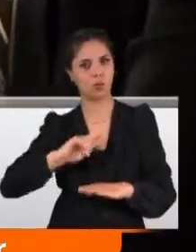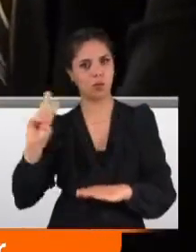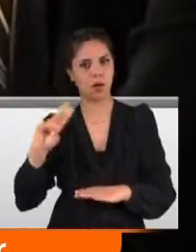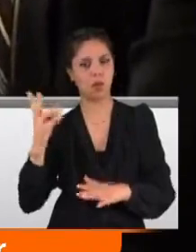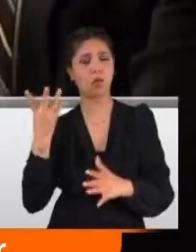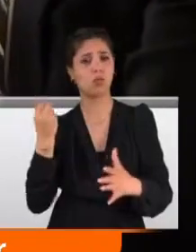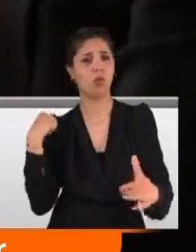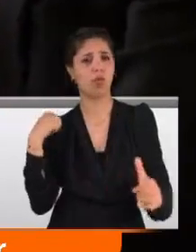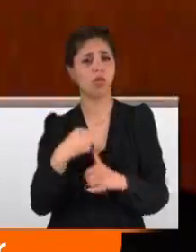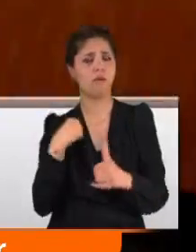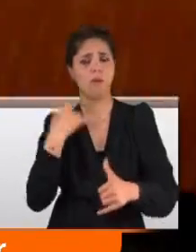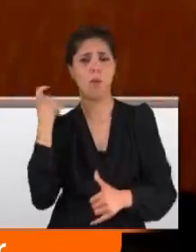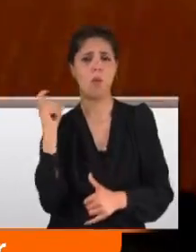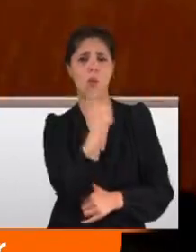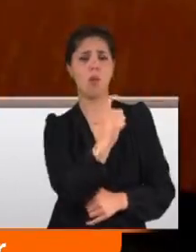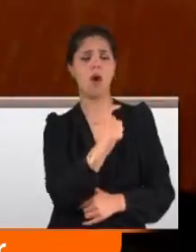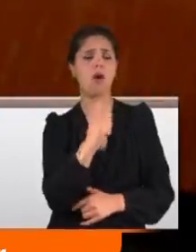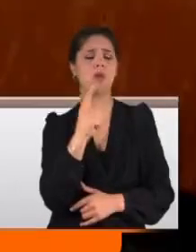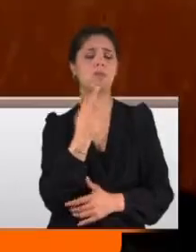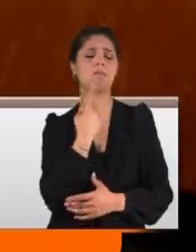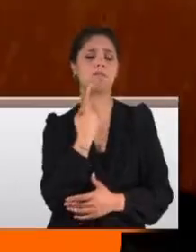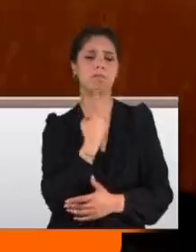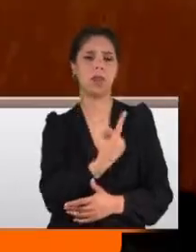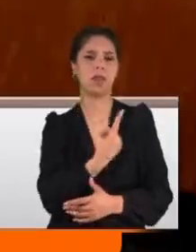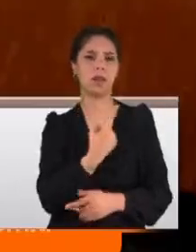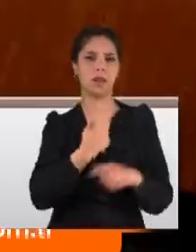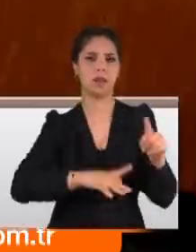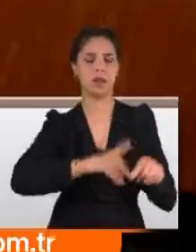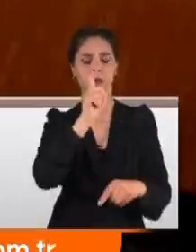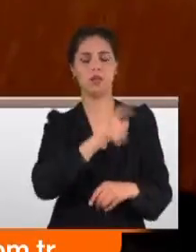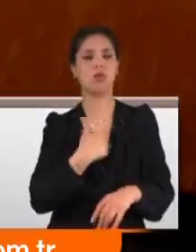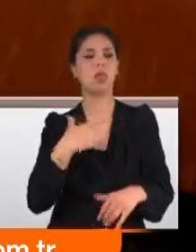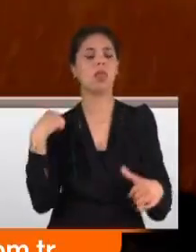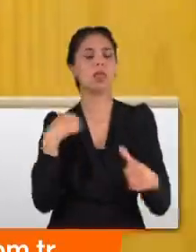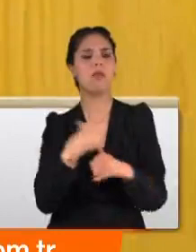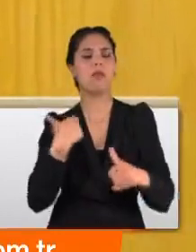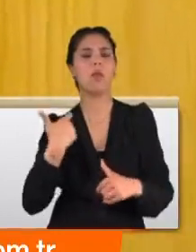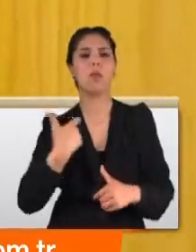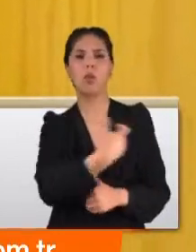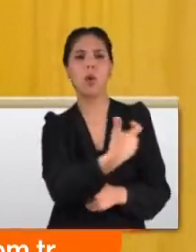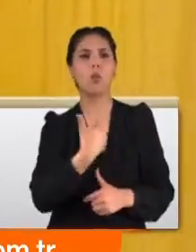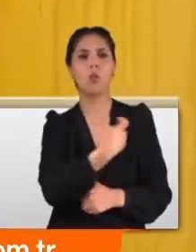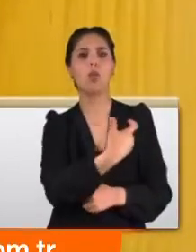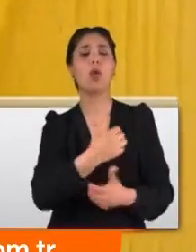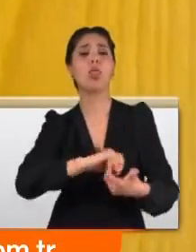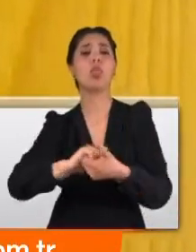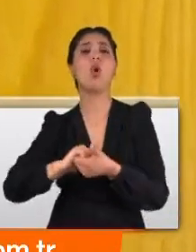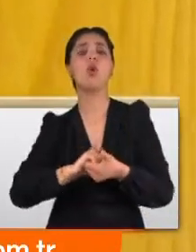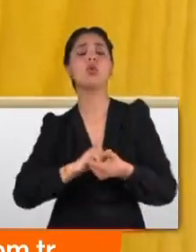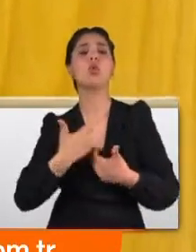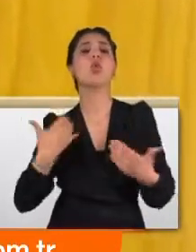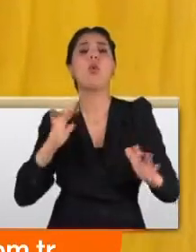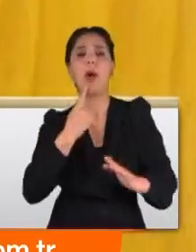Çok kez uyardım dedi. Sayın Kılıçdaroğlu'na defalarca uyardım. Güvenme dostuna,